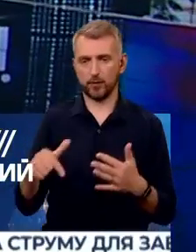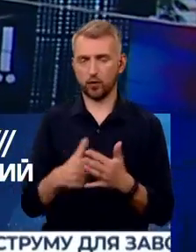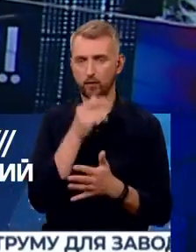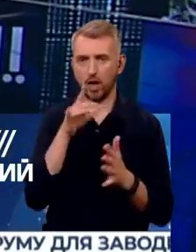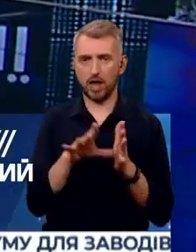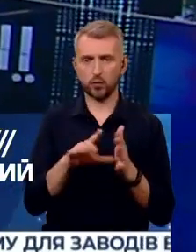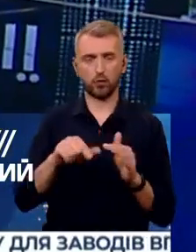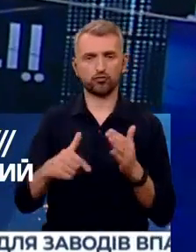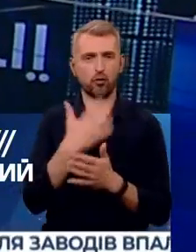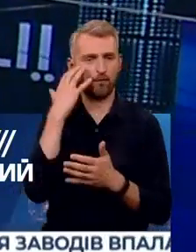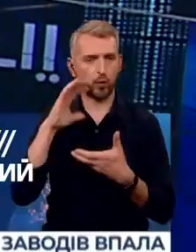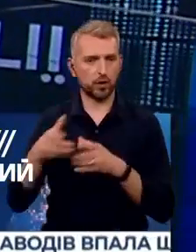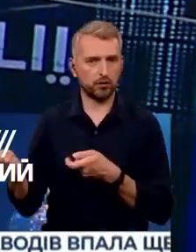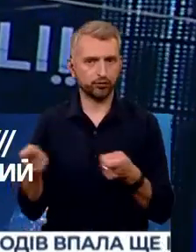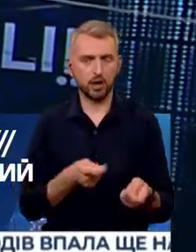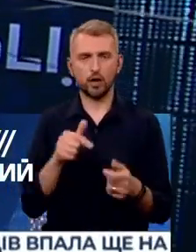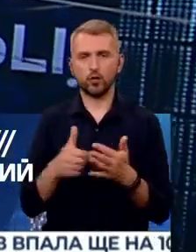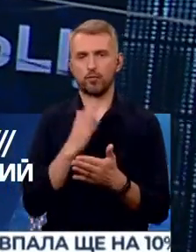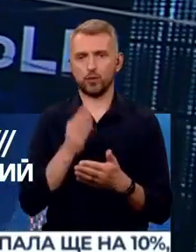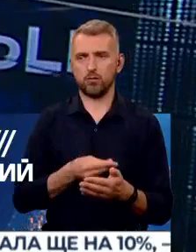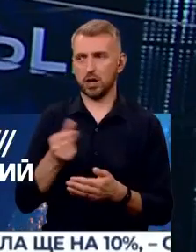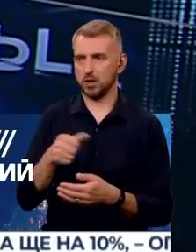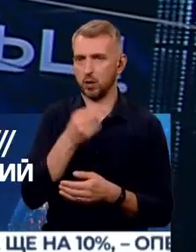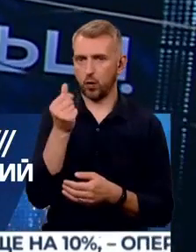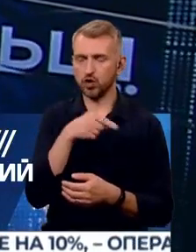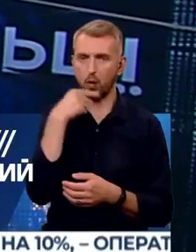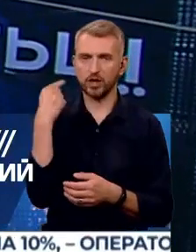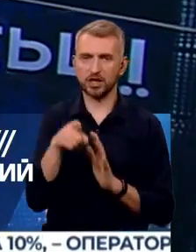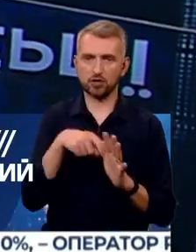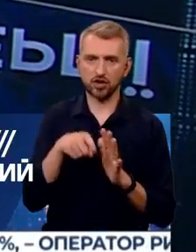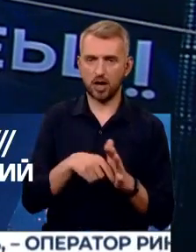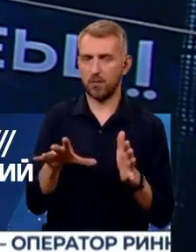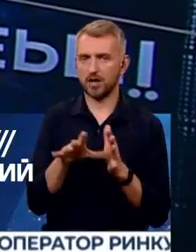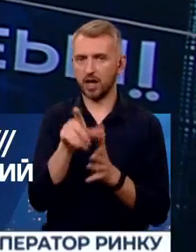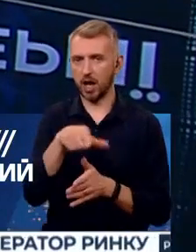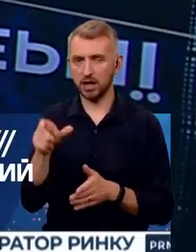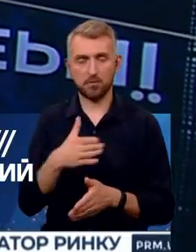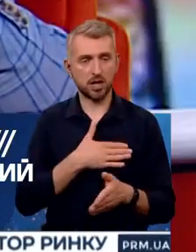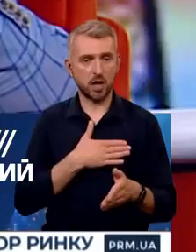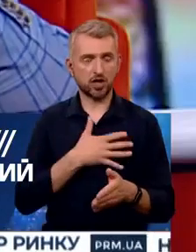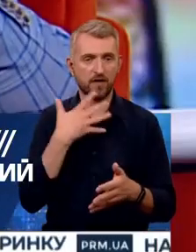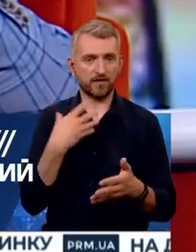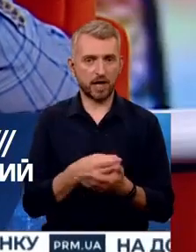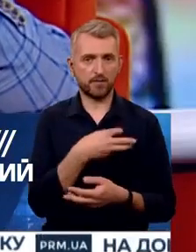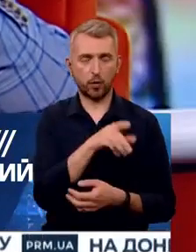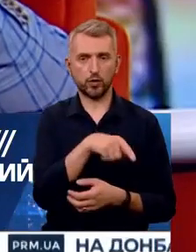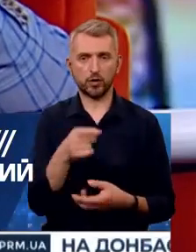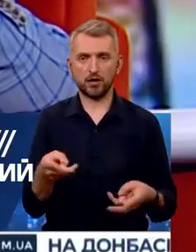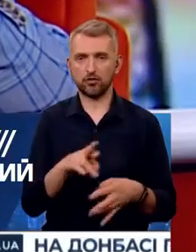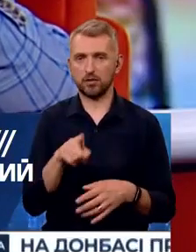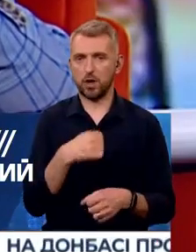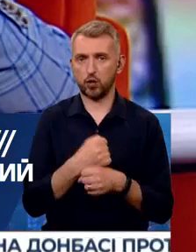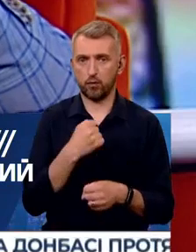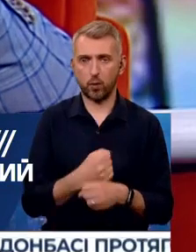електрику, знову вугілля, знову будемо платити гроші російським шахтарям і енергетикам, а наші власні мільйони людей залишаться без